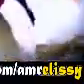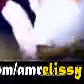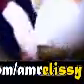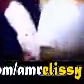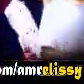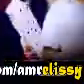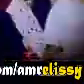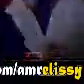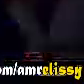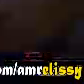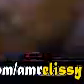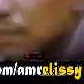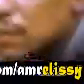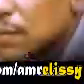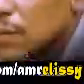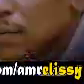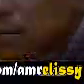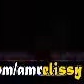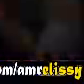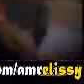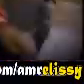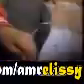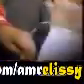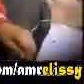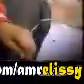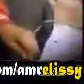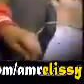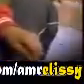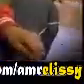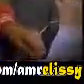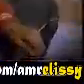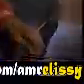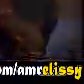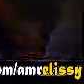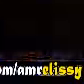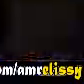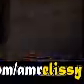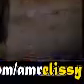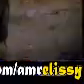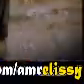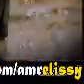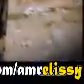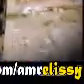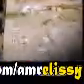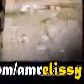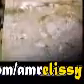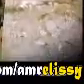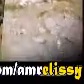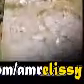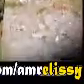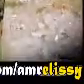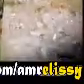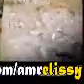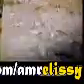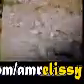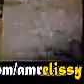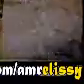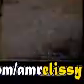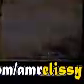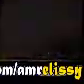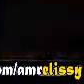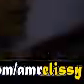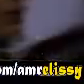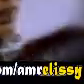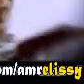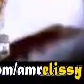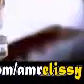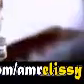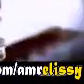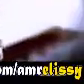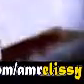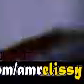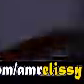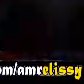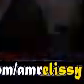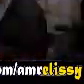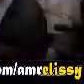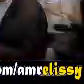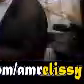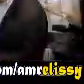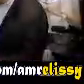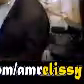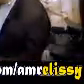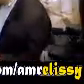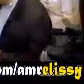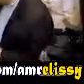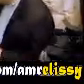أنا وهي عايشة وخلاص، كان واحد من الناس